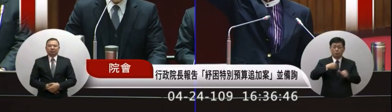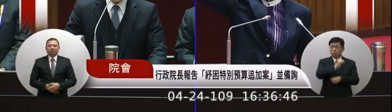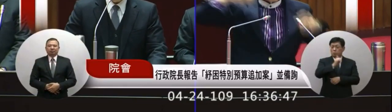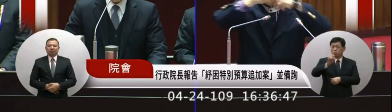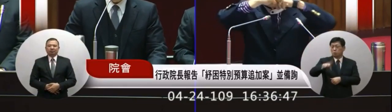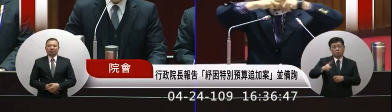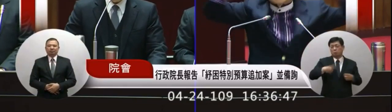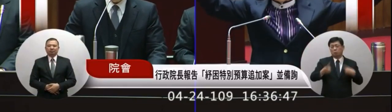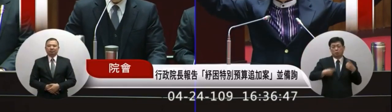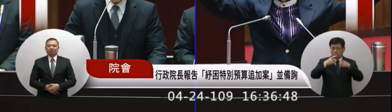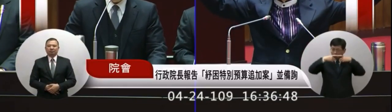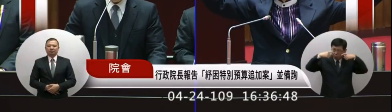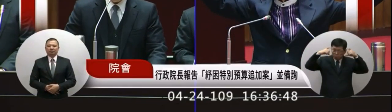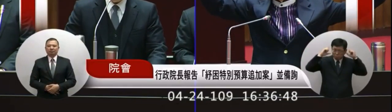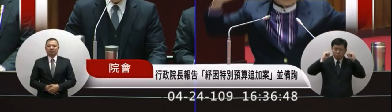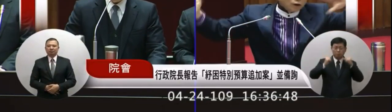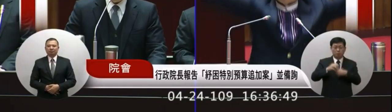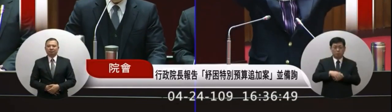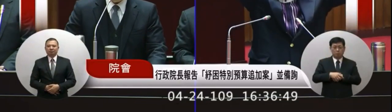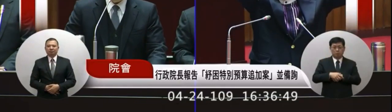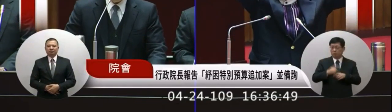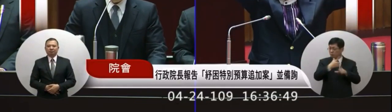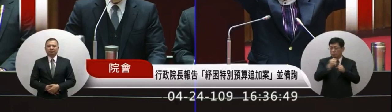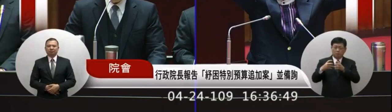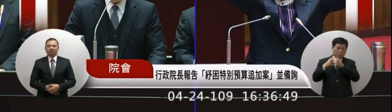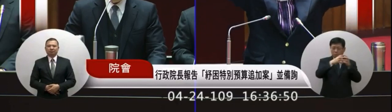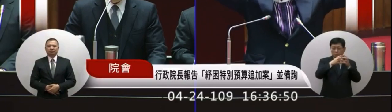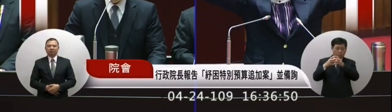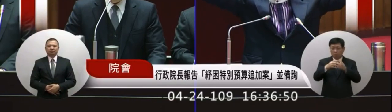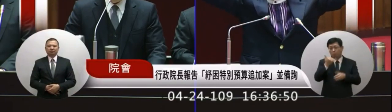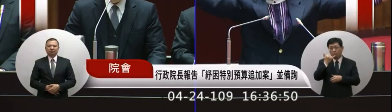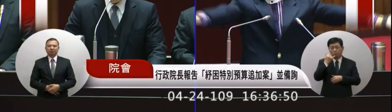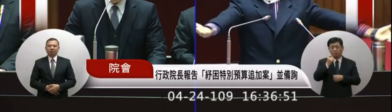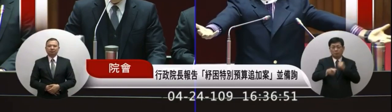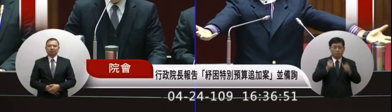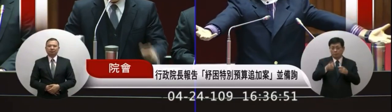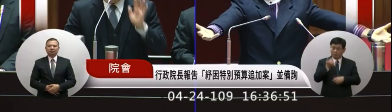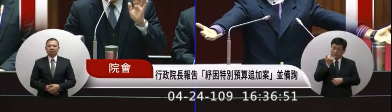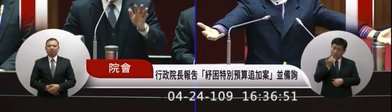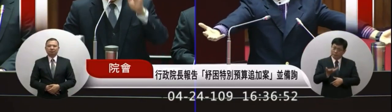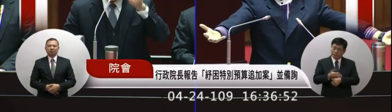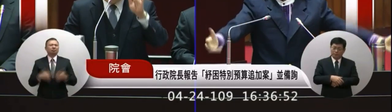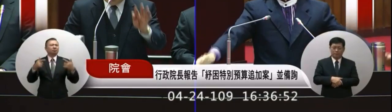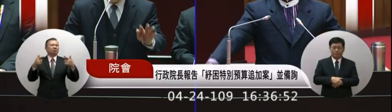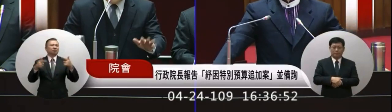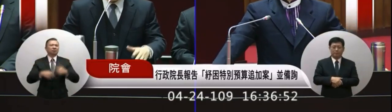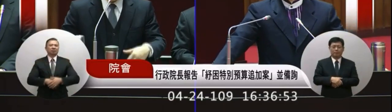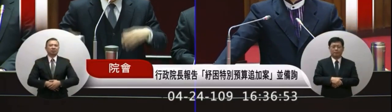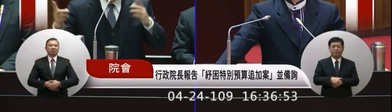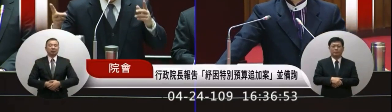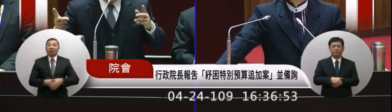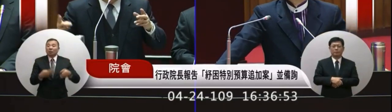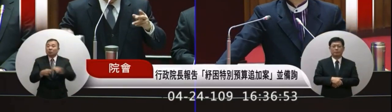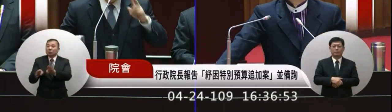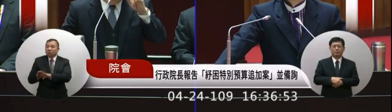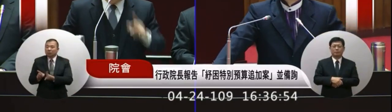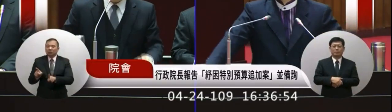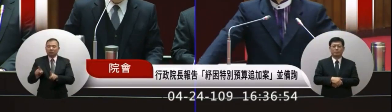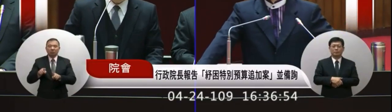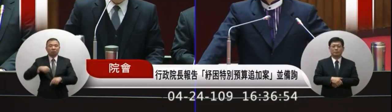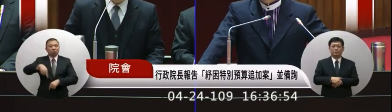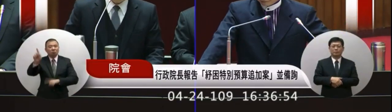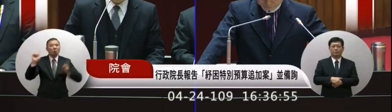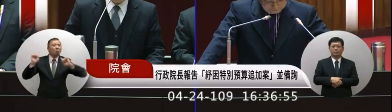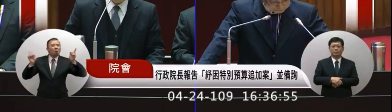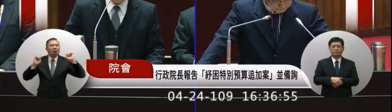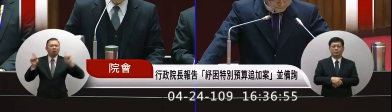去。口罩戴起来，打个弄弄起，鼓励消费，可以吧？对不对？ 不是，休假跟出游是两